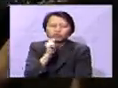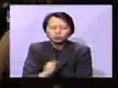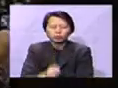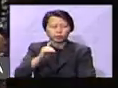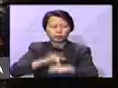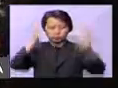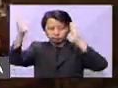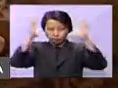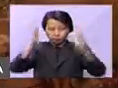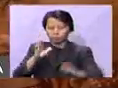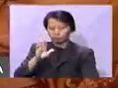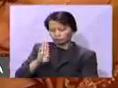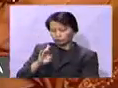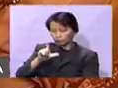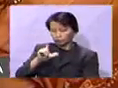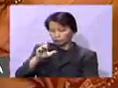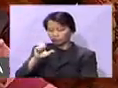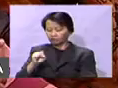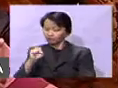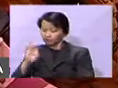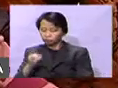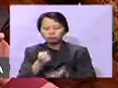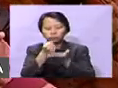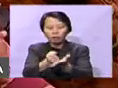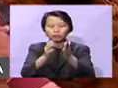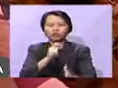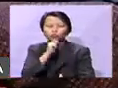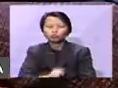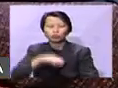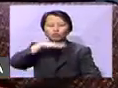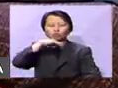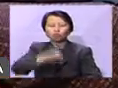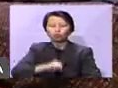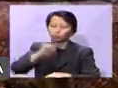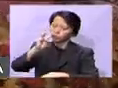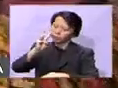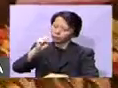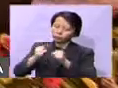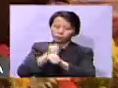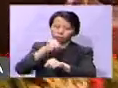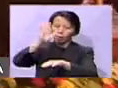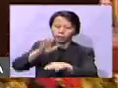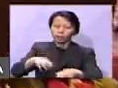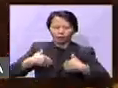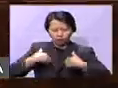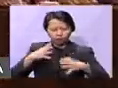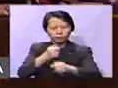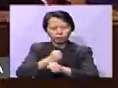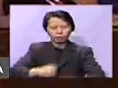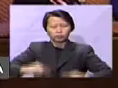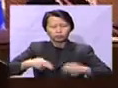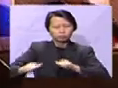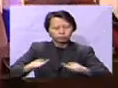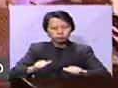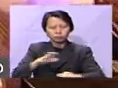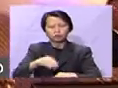negara. BLFS bertujuan membantu golongan warga emas yang berumur 60 tahun ke atas memperoleh kehidupan yang produktif dan